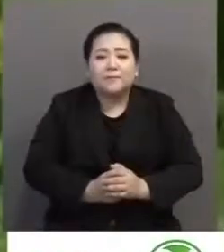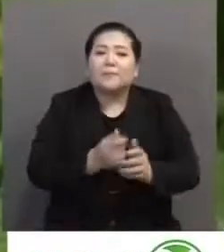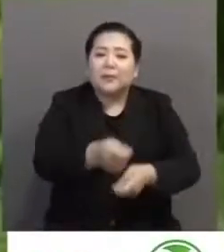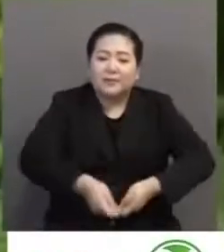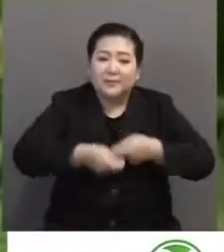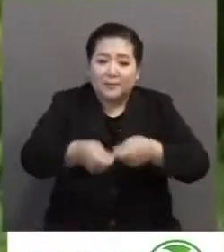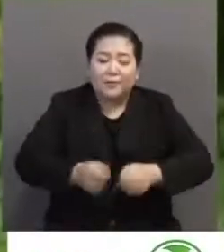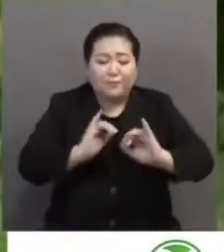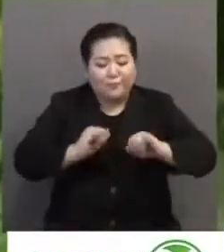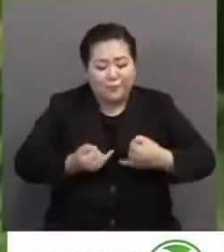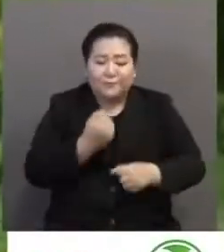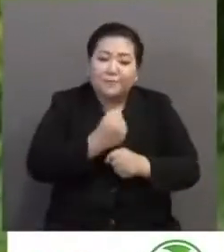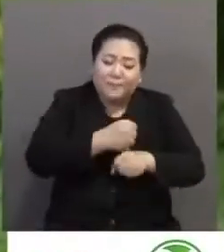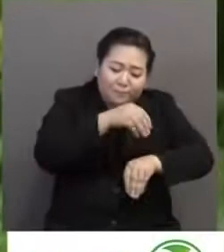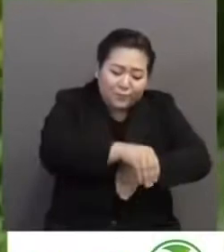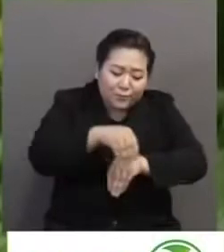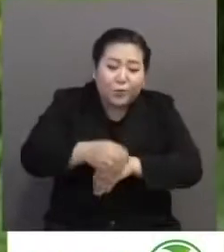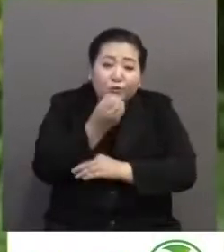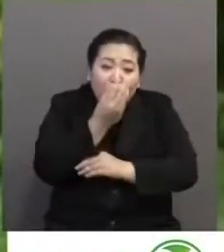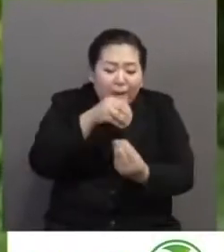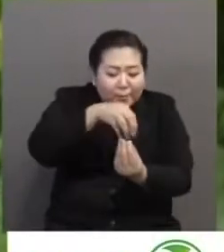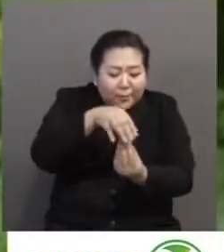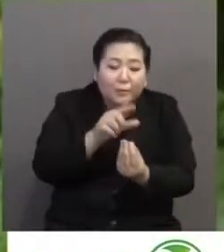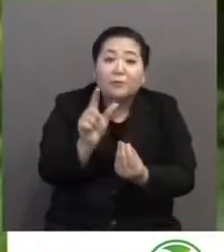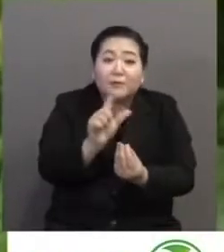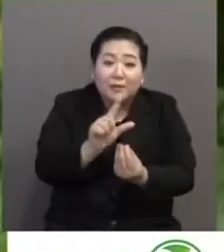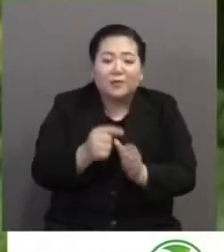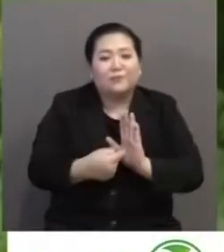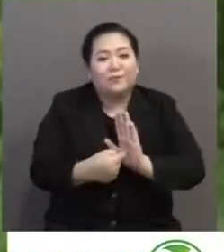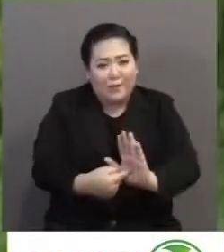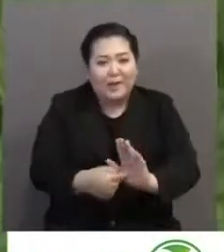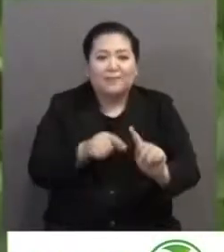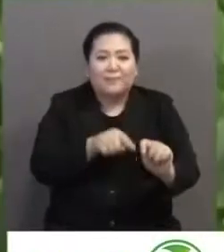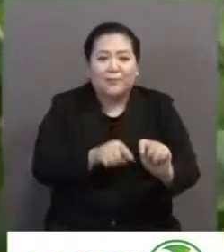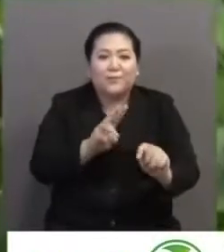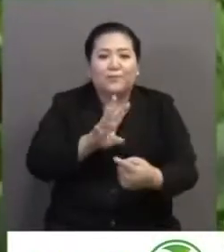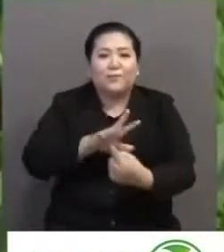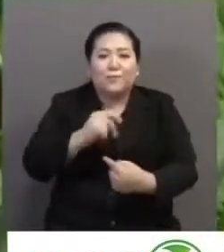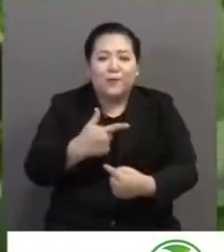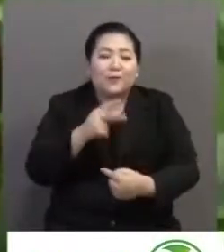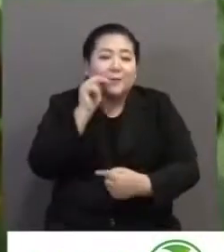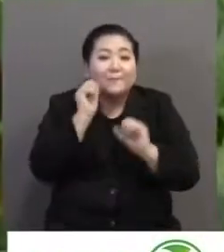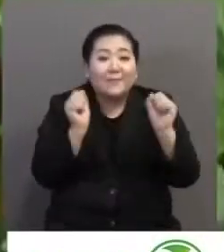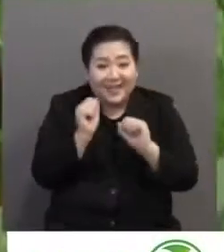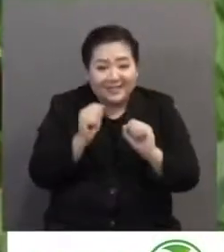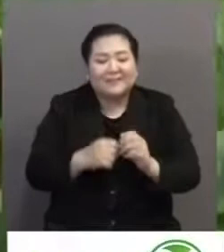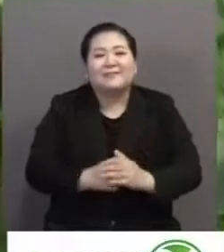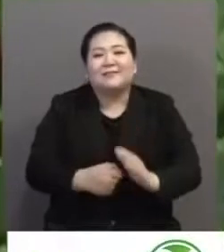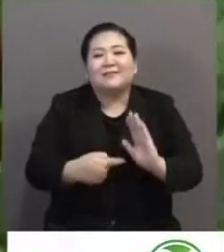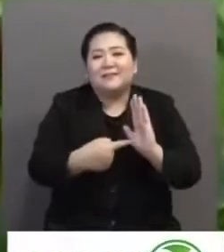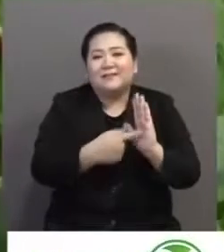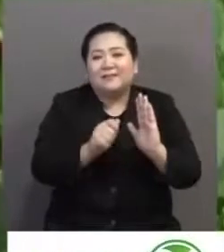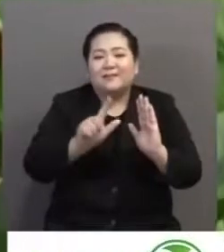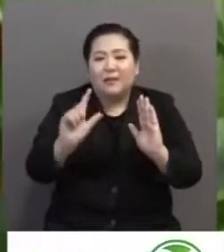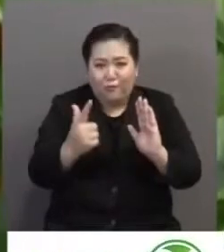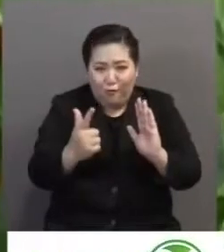กรผู้ปลูกดอกดาวเรืองหลายรายอย่างเกษตรกรในพื้นที่ตำบลวังน้ำเย็นอำเภอแสวงหาจังหวัดอ่างท